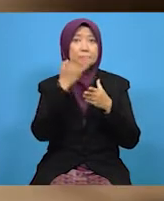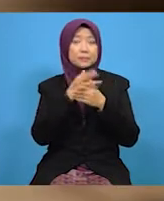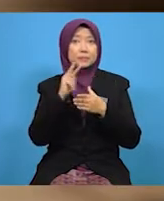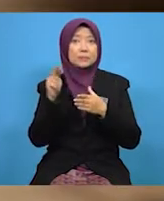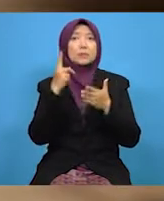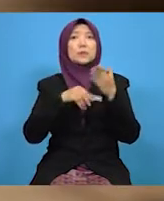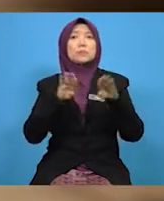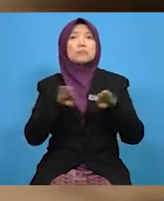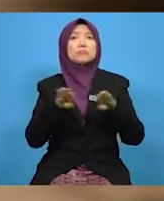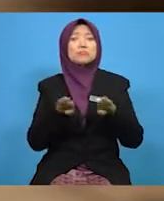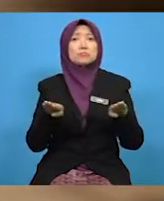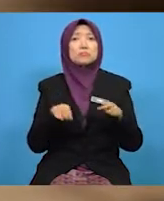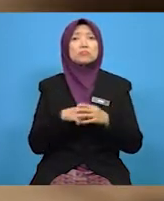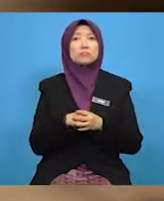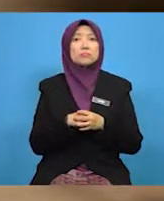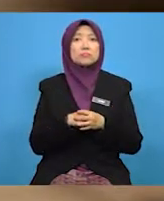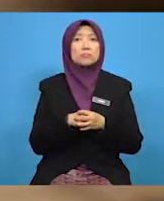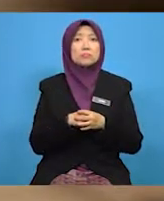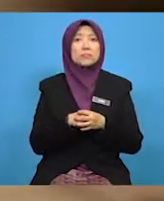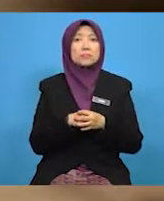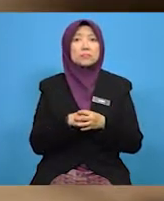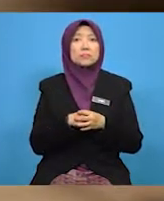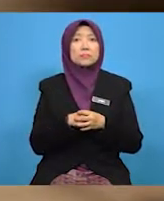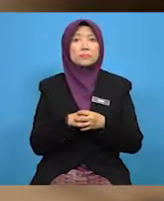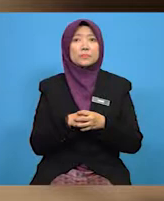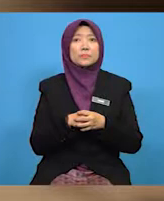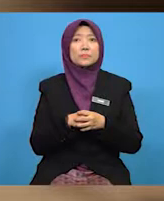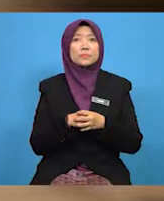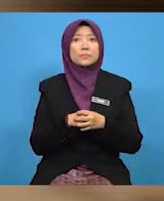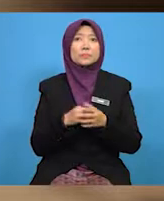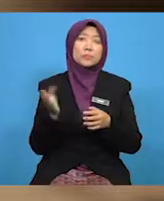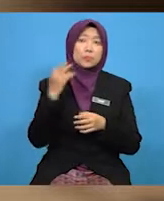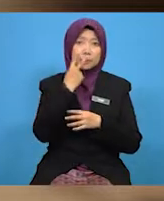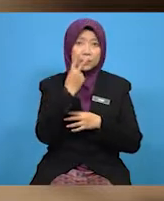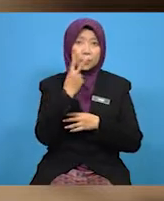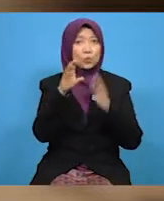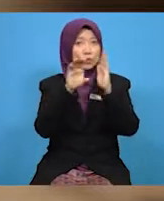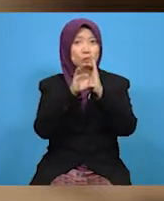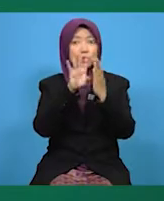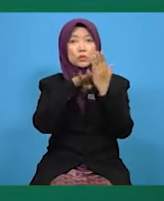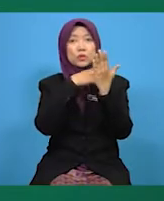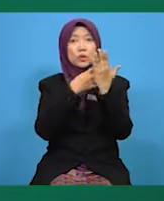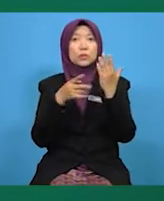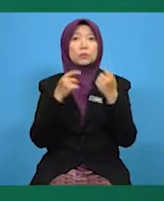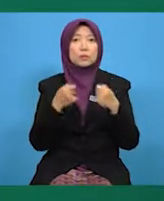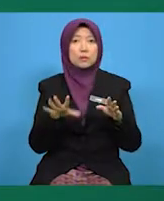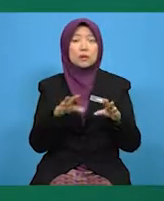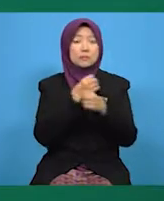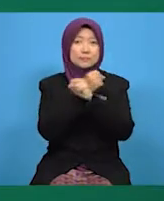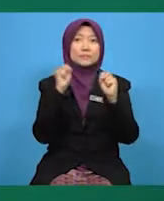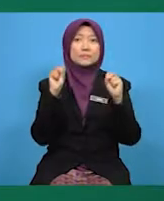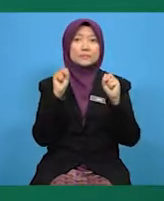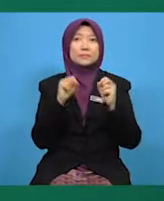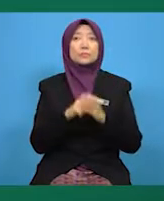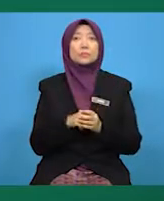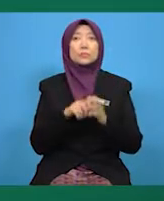yang membezakan ketiga-tiga sektor ini? Jom kita lihat contoh jadual yang telah saya sediakan